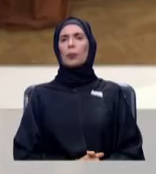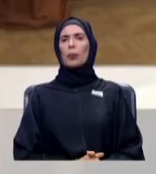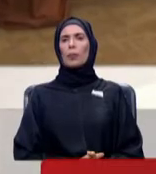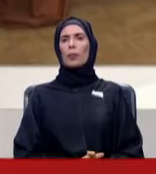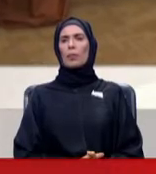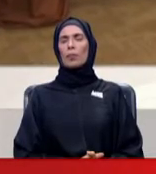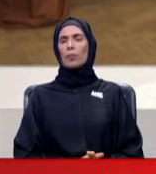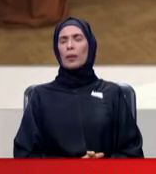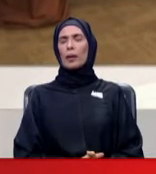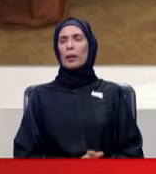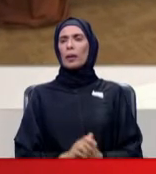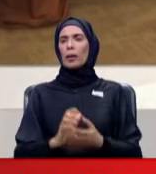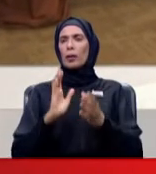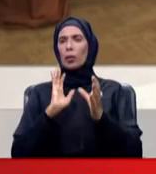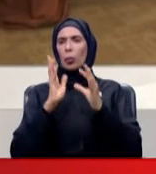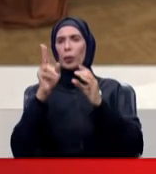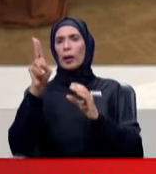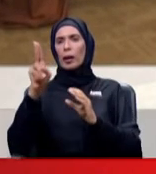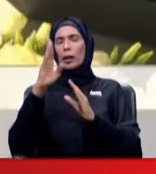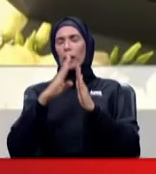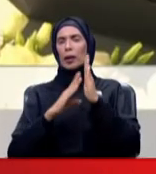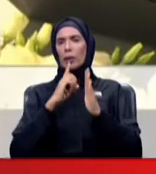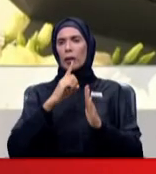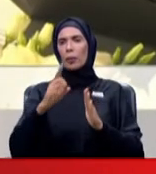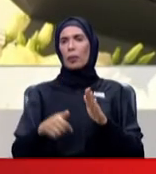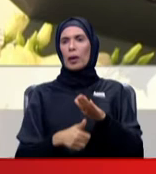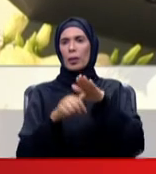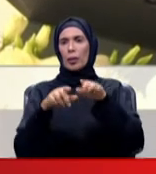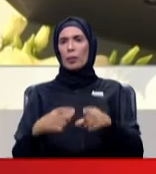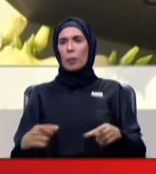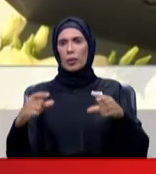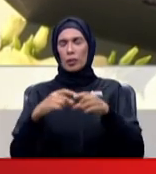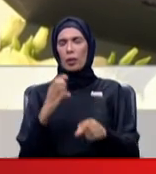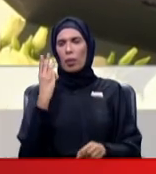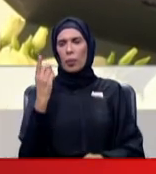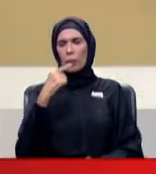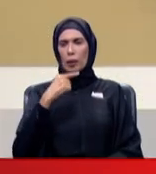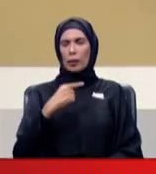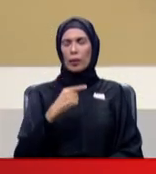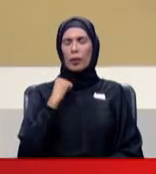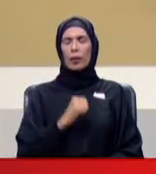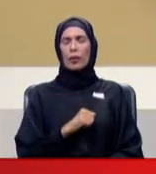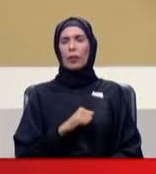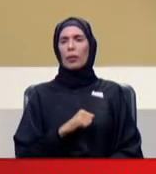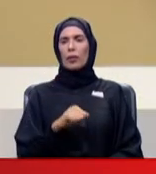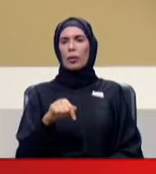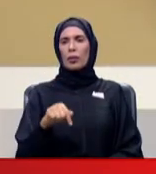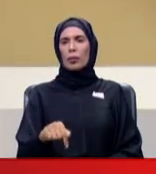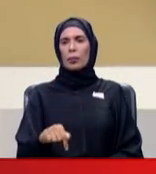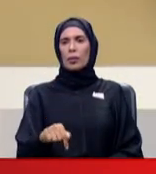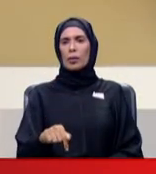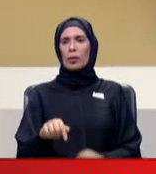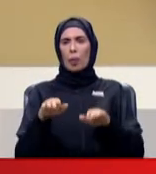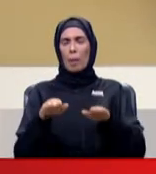تم استعراض التقرير السنوي لرئيس الاجتماع الدوري 13 لأصحاب المعالي والسعادة رؤساء